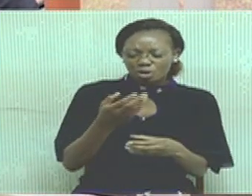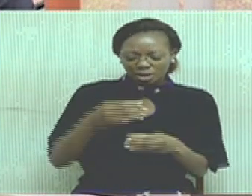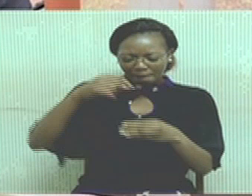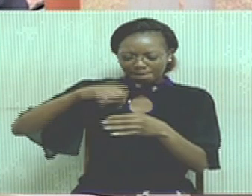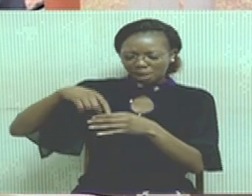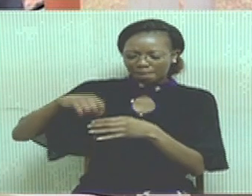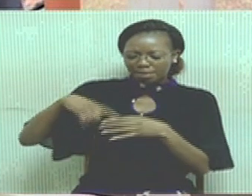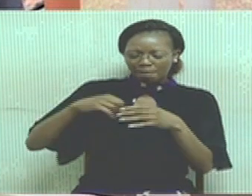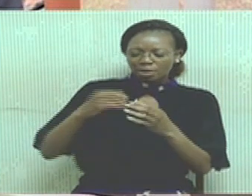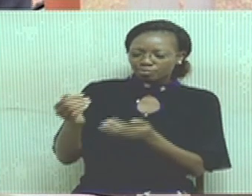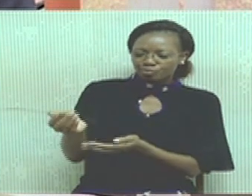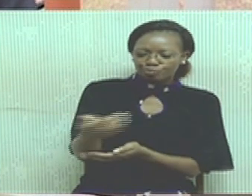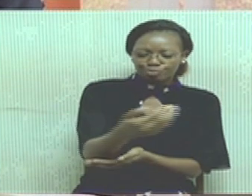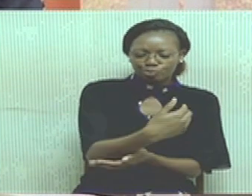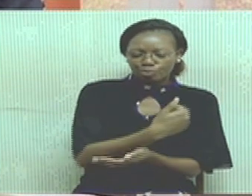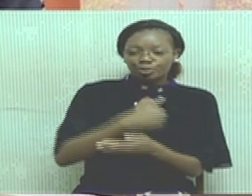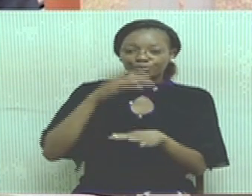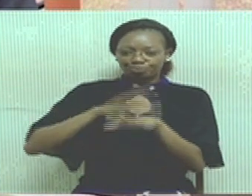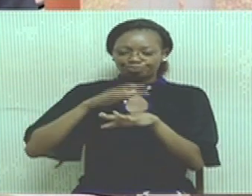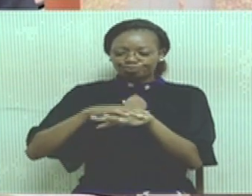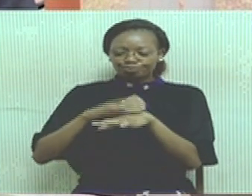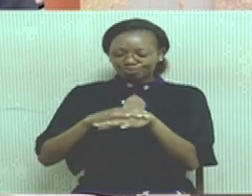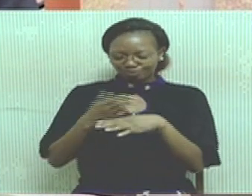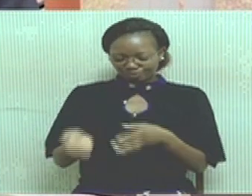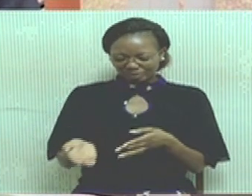ni mazuri. Hapa ndani kuna